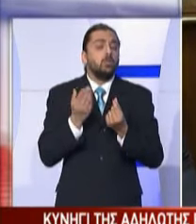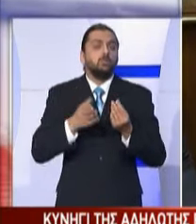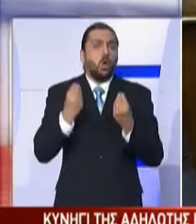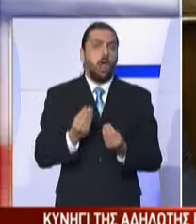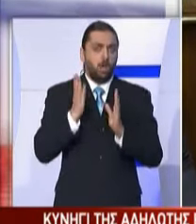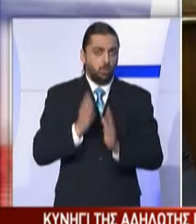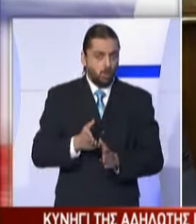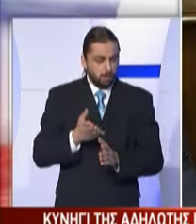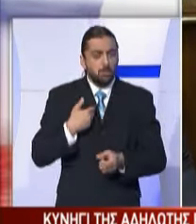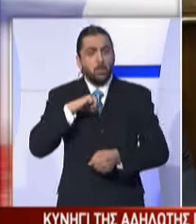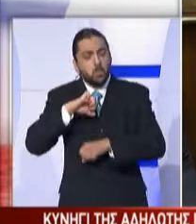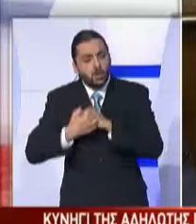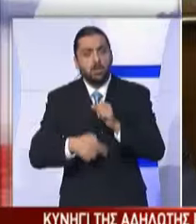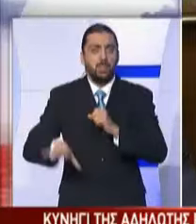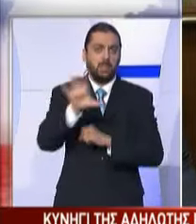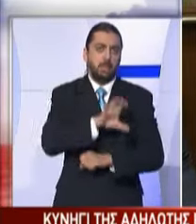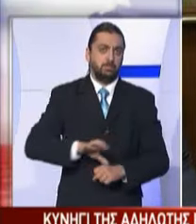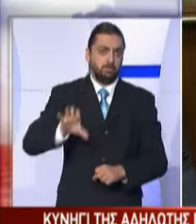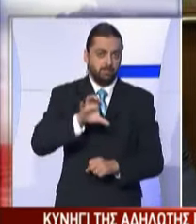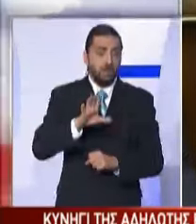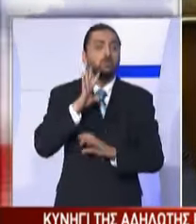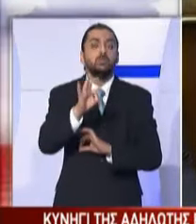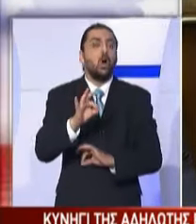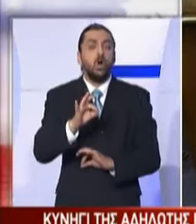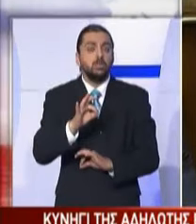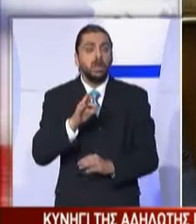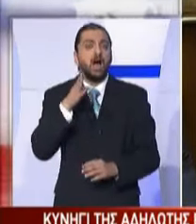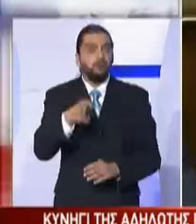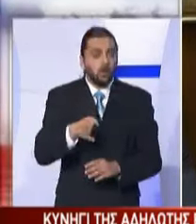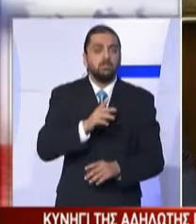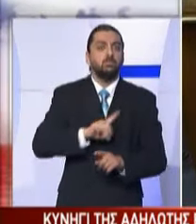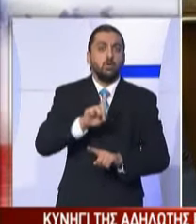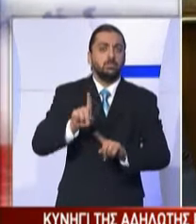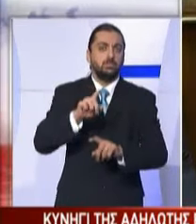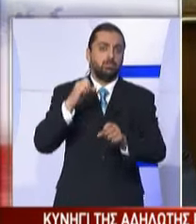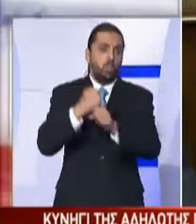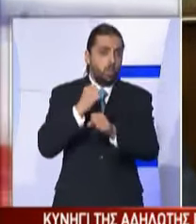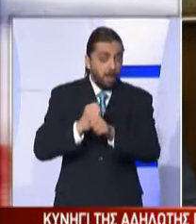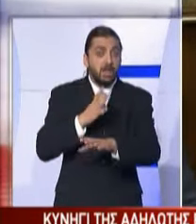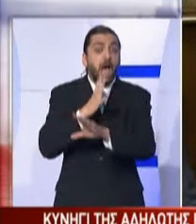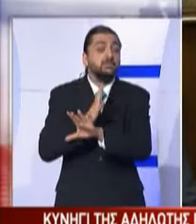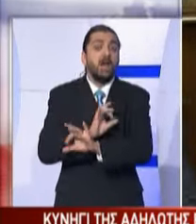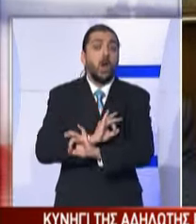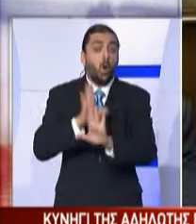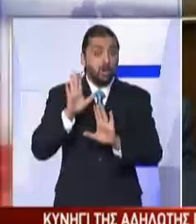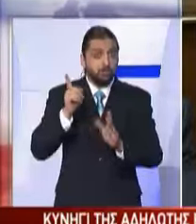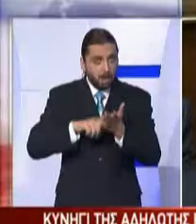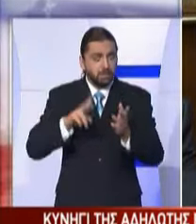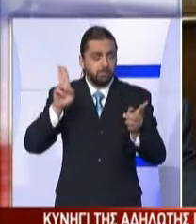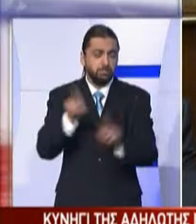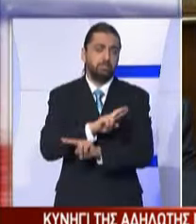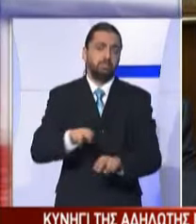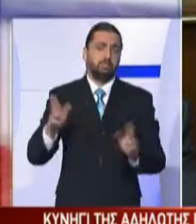την μεγάλη αυτή προσπάθεια. Την καταπολέμηση του φαινομένου της ανασφάλισης εργασίας και ουσιαστικά